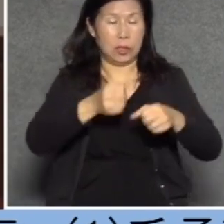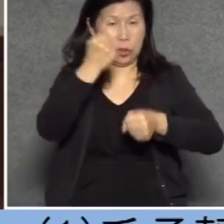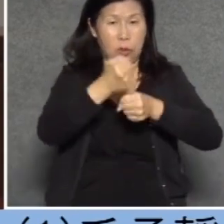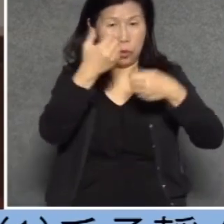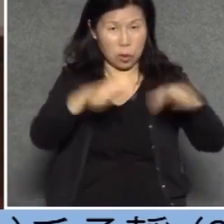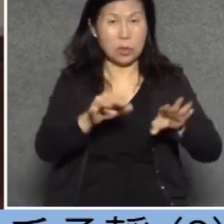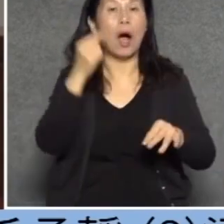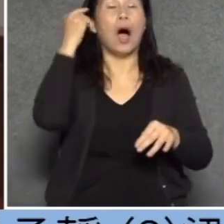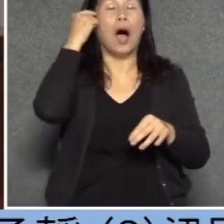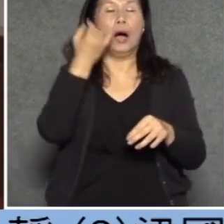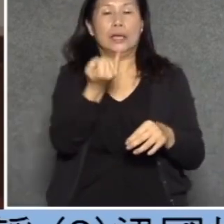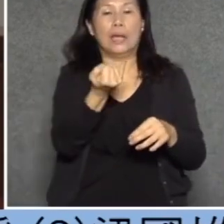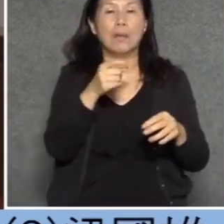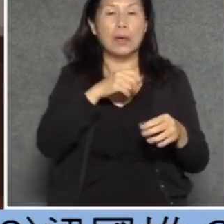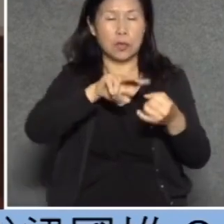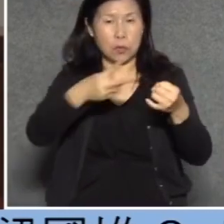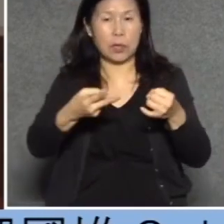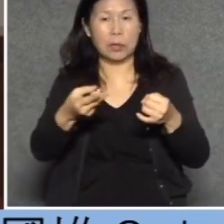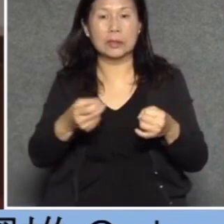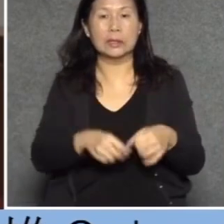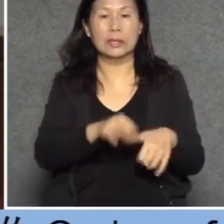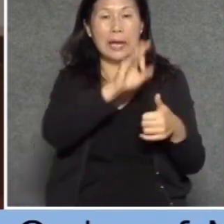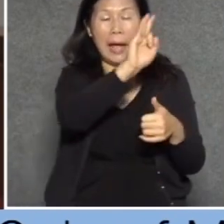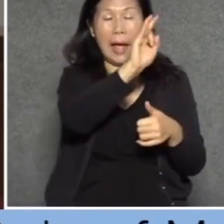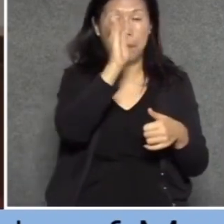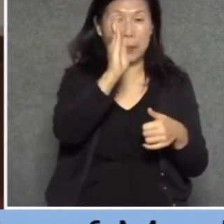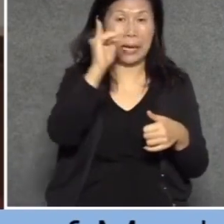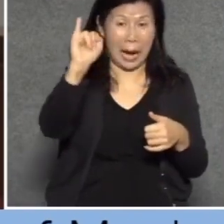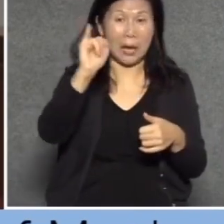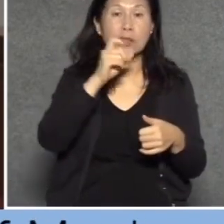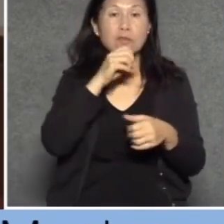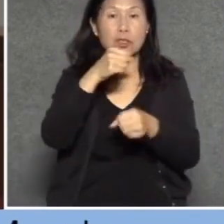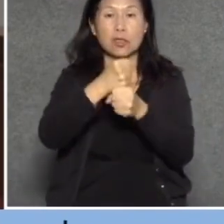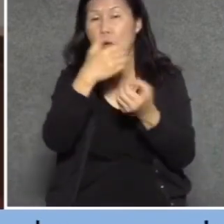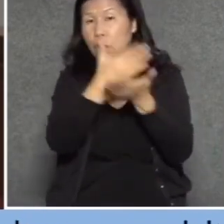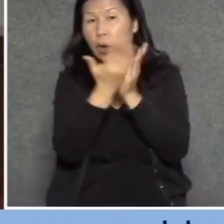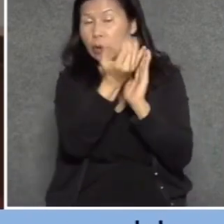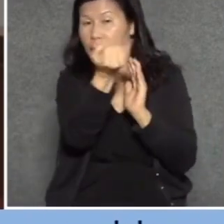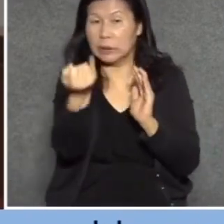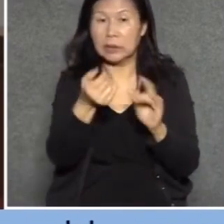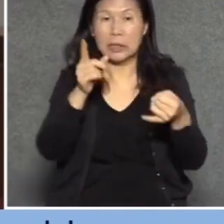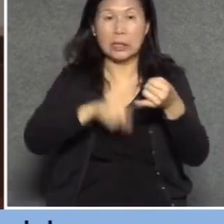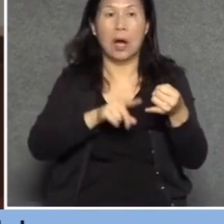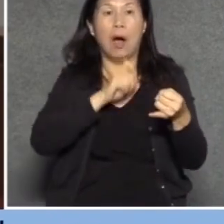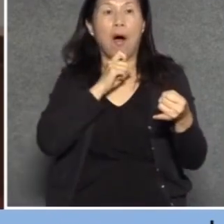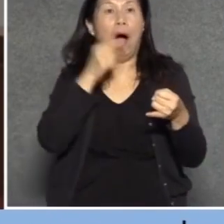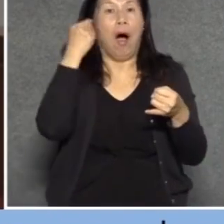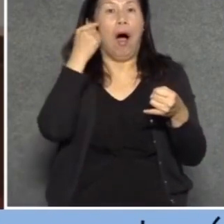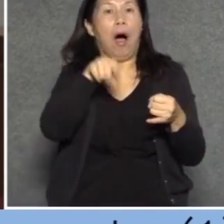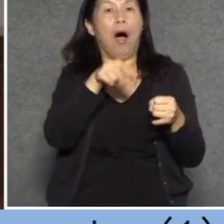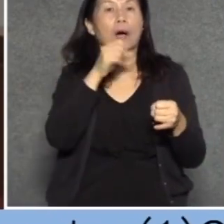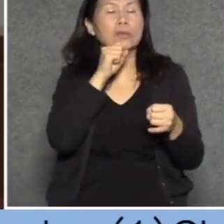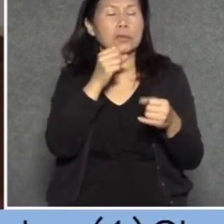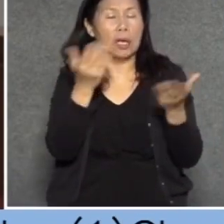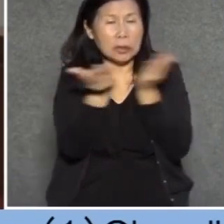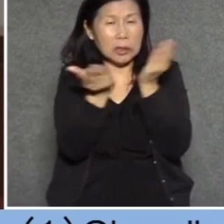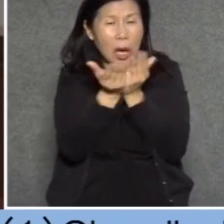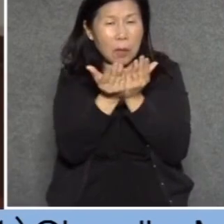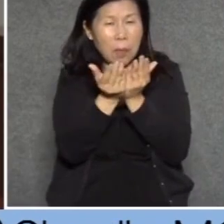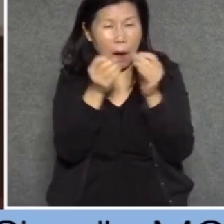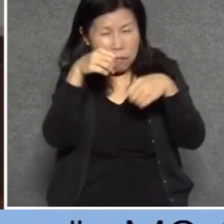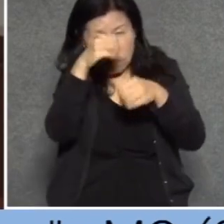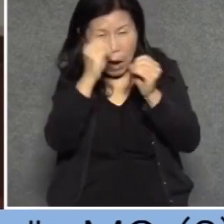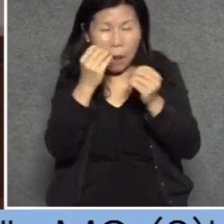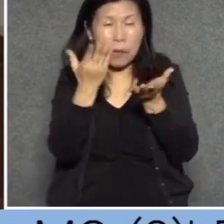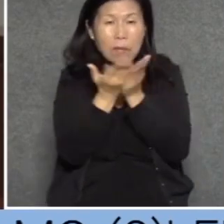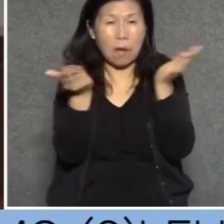嘅制度。喂，你 FBI。做咗咁多衰嘢，事後係你自己揭發翻出嚟，係喎呢個鑑證方法有問題